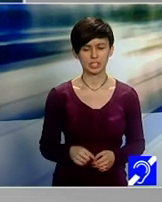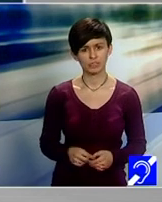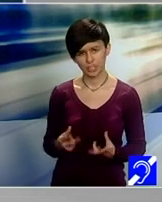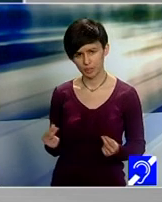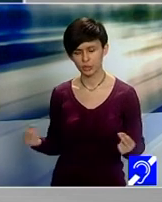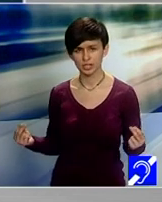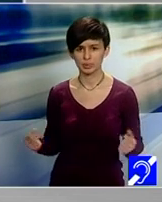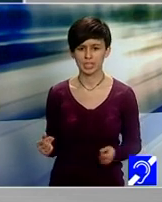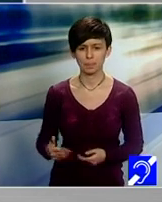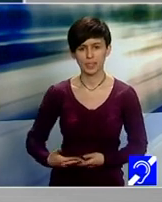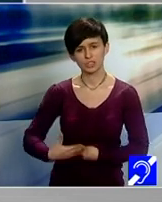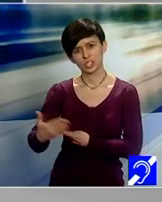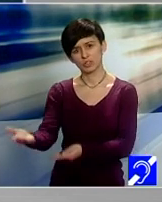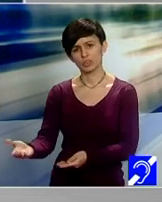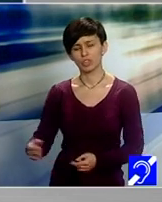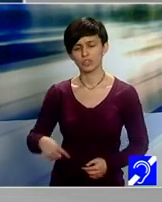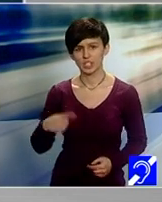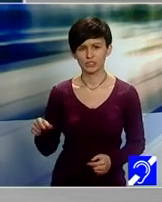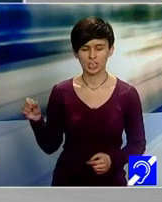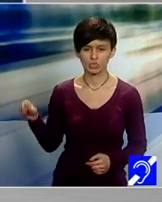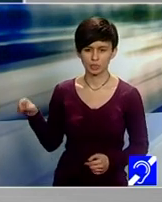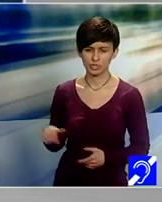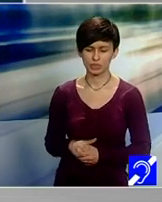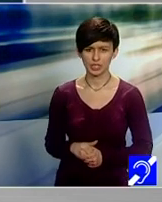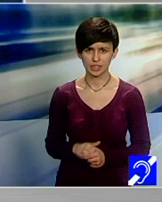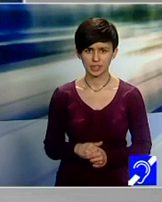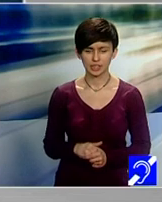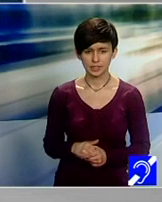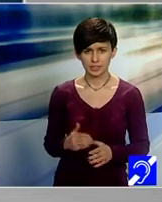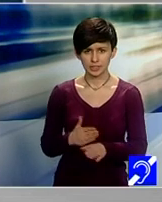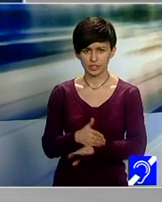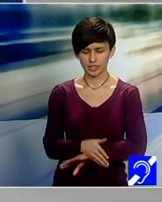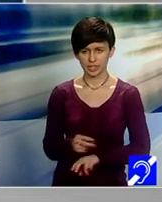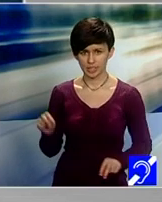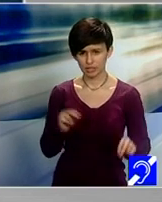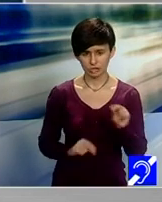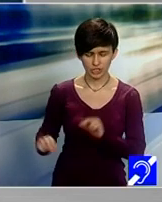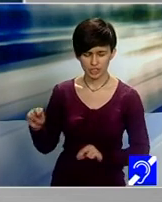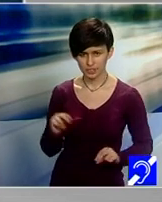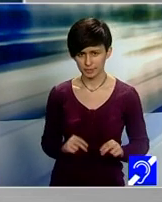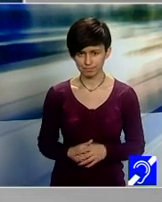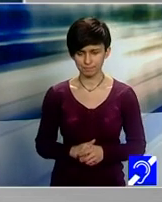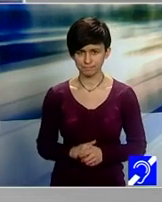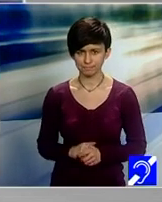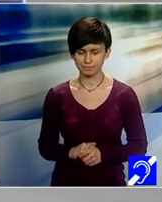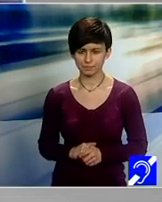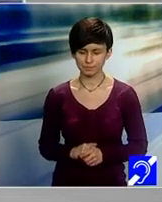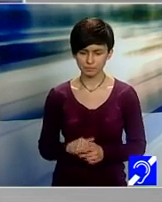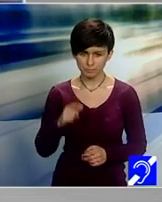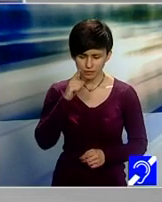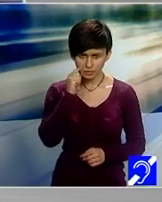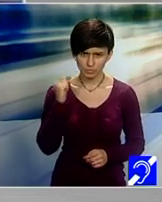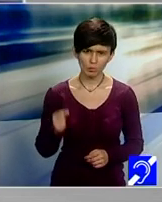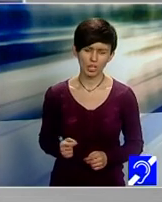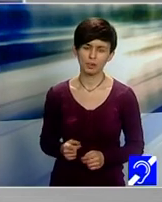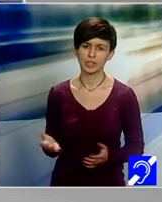mai departe. Da. Și poate, bineînțeles, să intre în asociație. Cu siguranță. Oamenii care